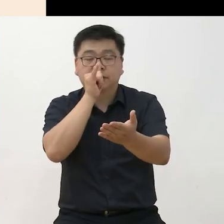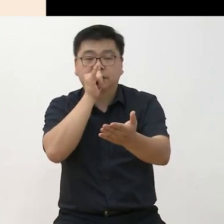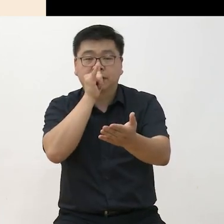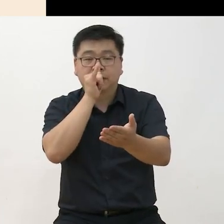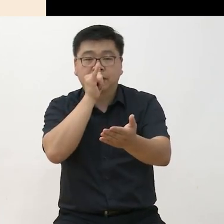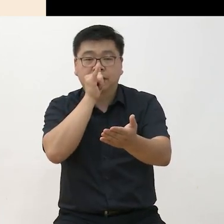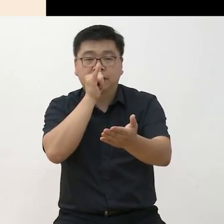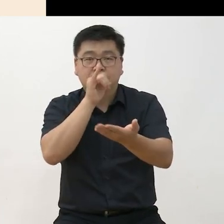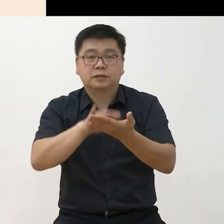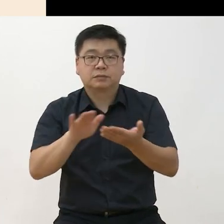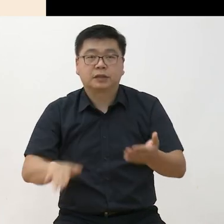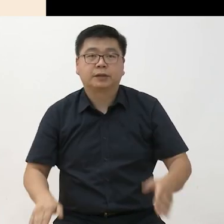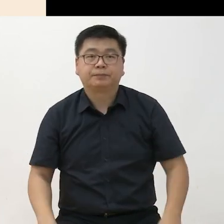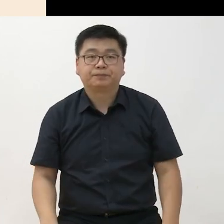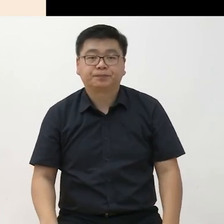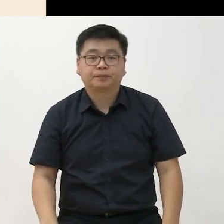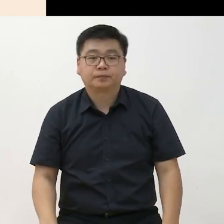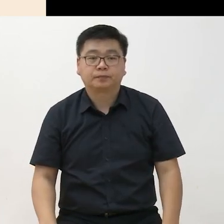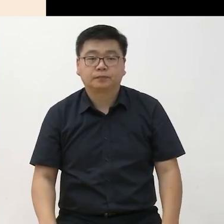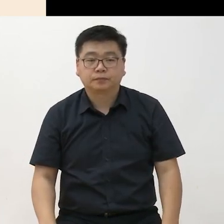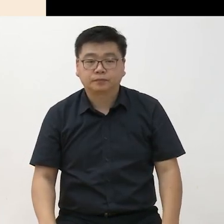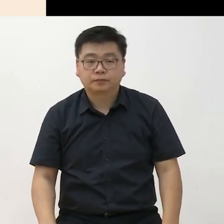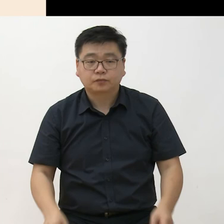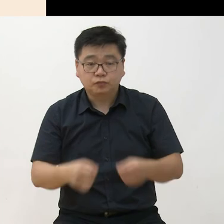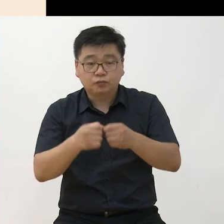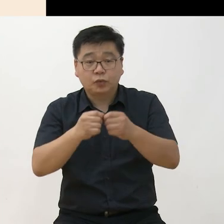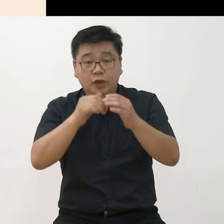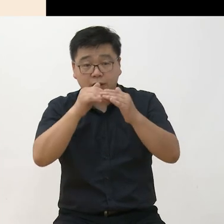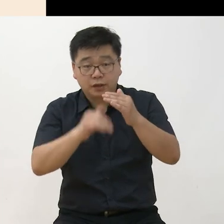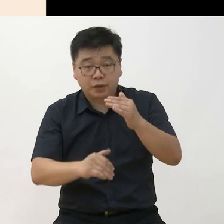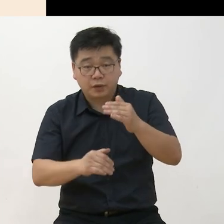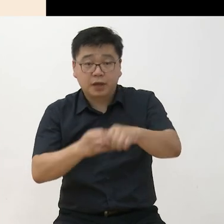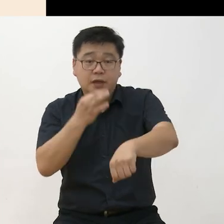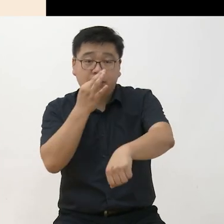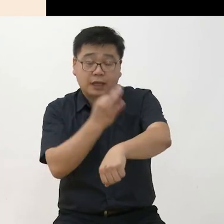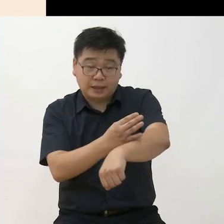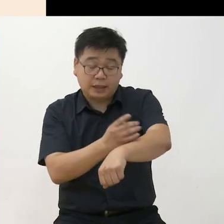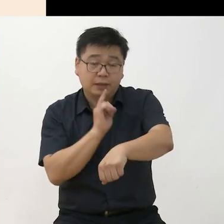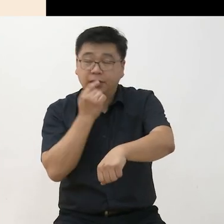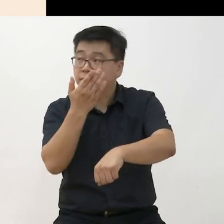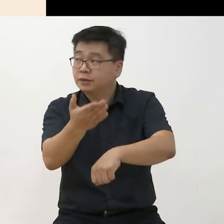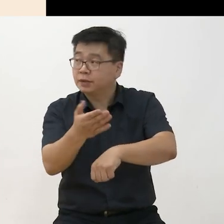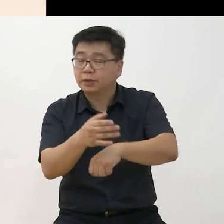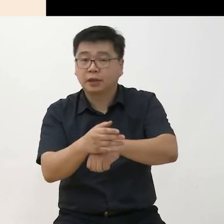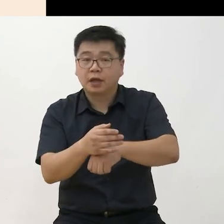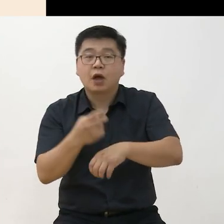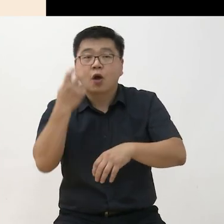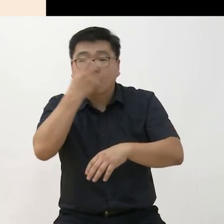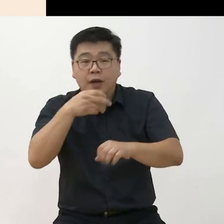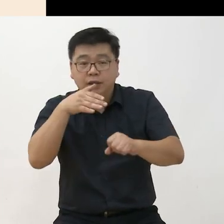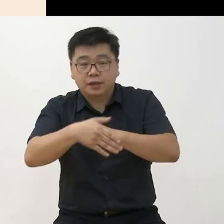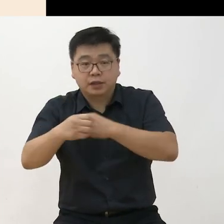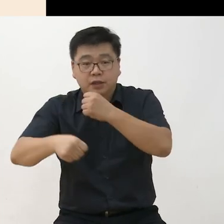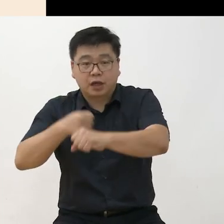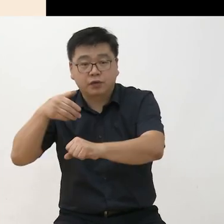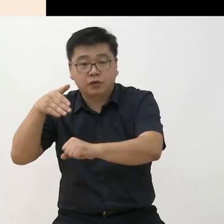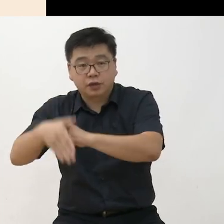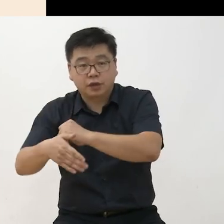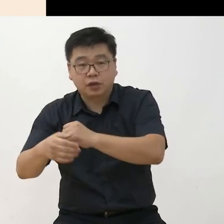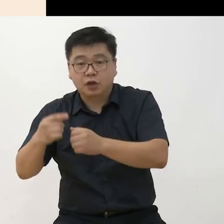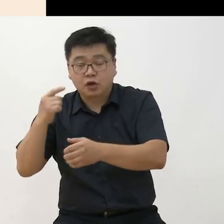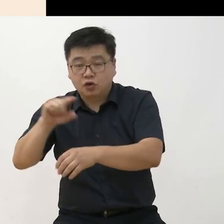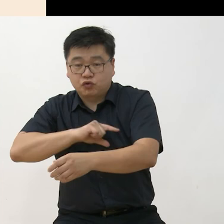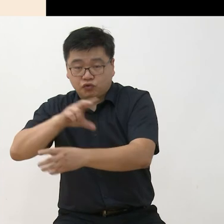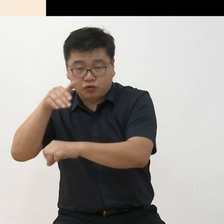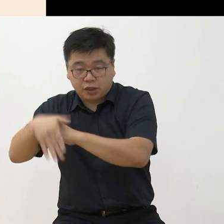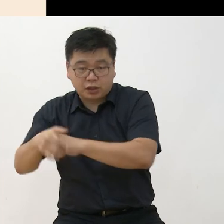그런 사업으로 보시면 되겠습니다. 세부 사업 내용은 간단하게만 말씀드리겠습니다. 관리형, 자율형, 주제형, 연구